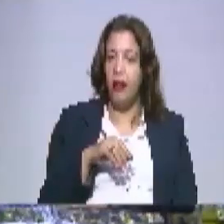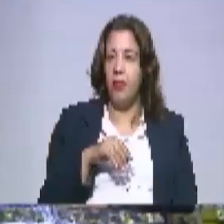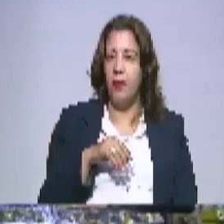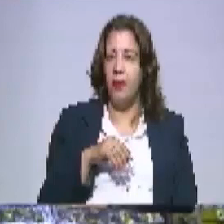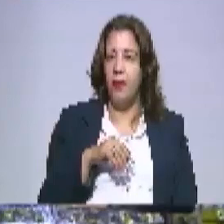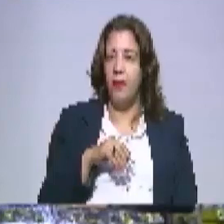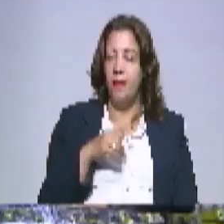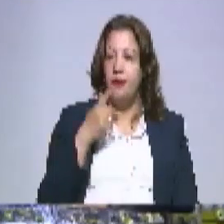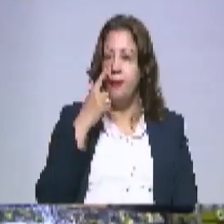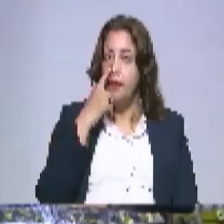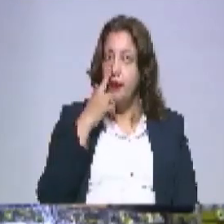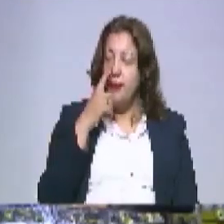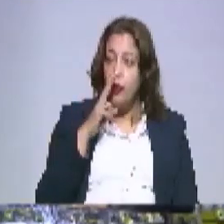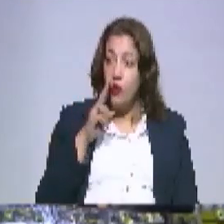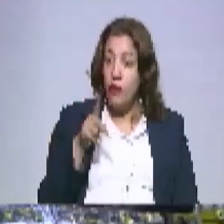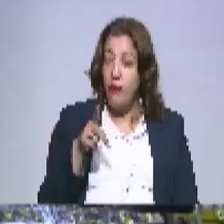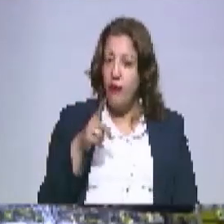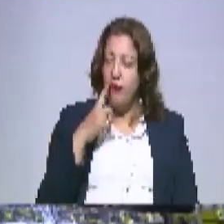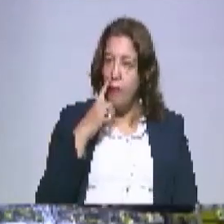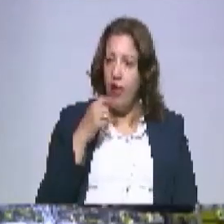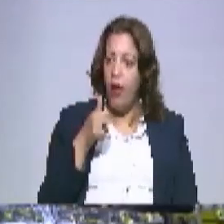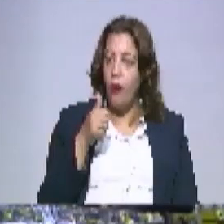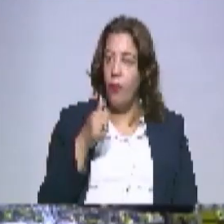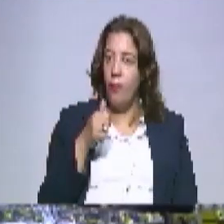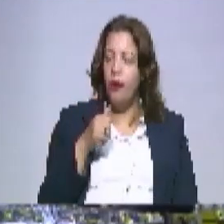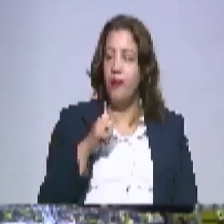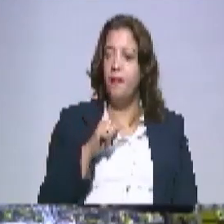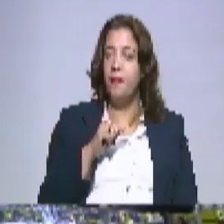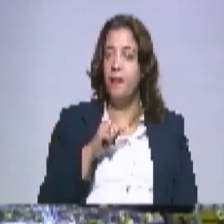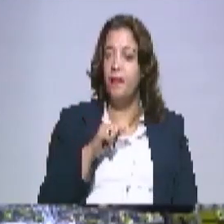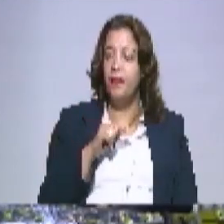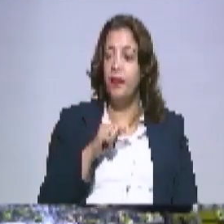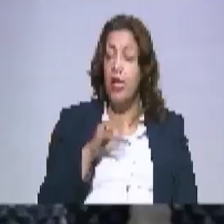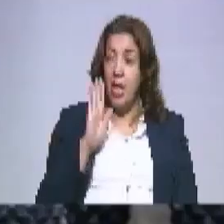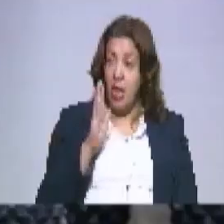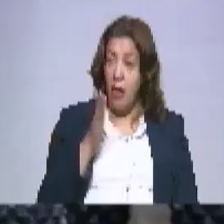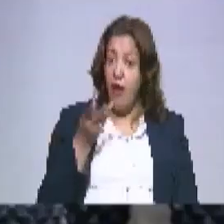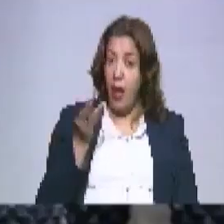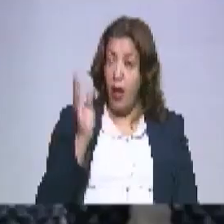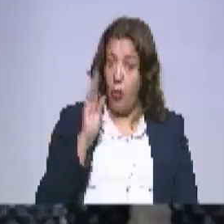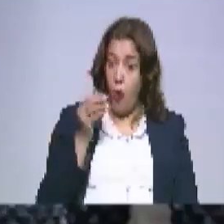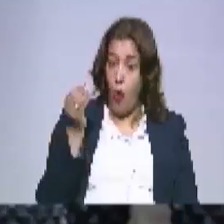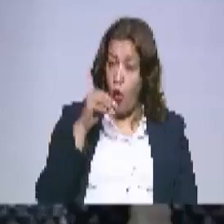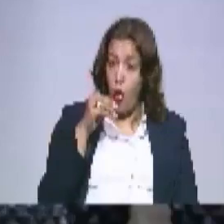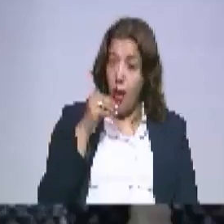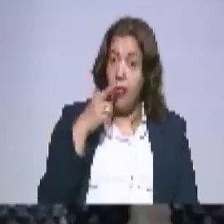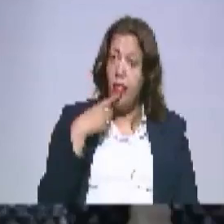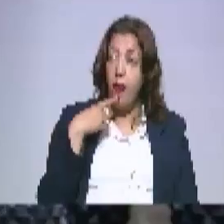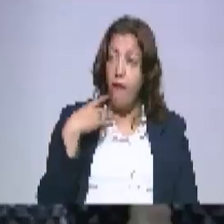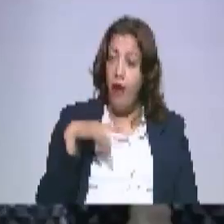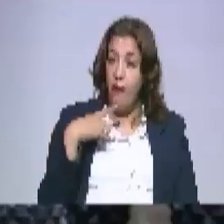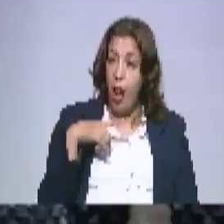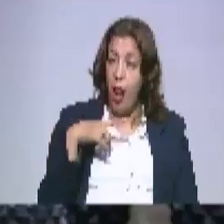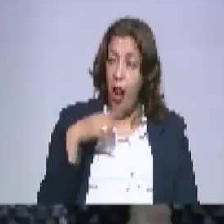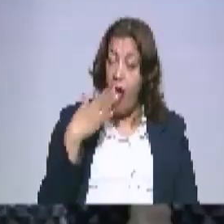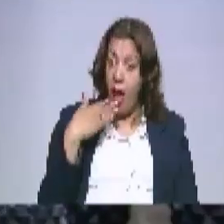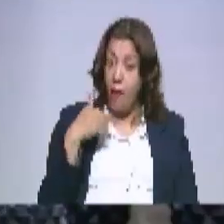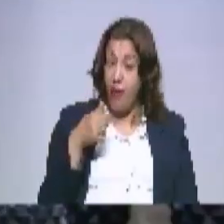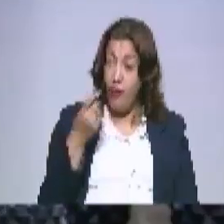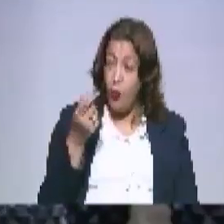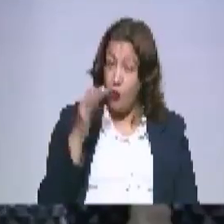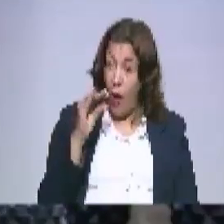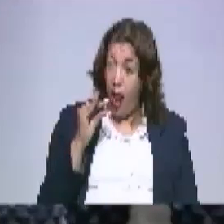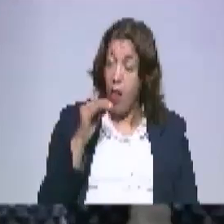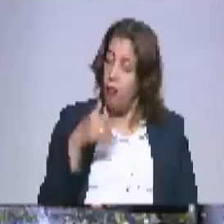كده وشمي ريحتها وقولي لي ايه الموضوع. ماشي، حلو كده. بس هناخد ينفع برضه ان الفلفل الحراق يقل شويه، صح؟ تمام. هناخد معانا